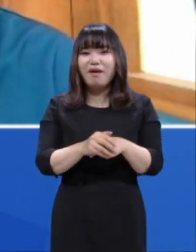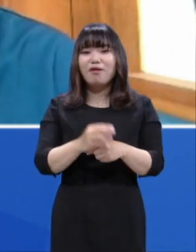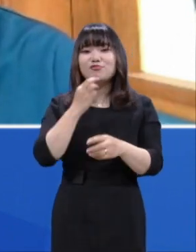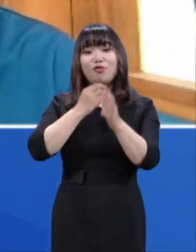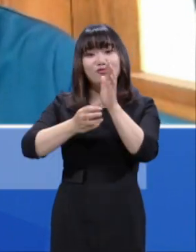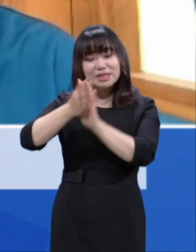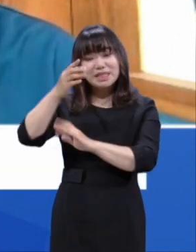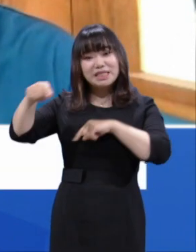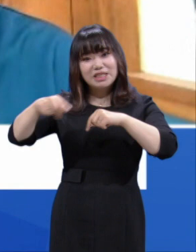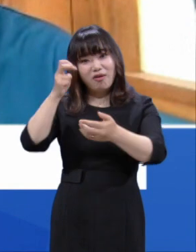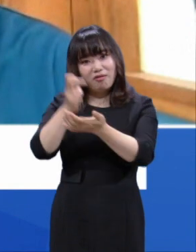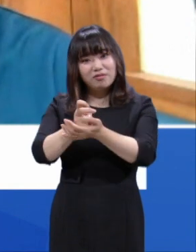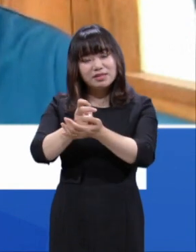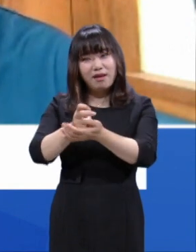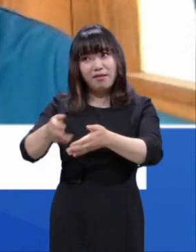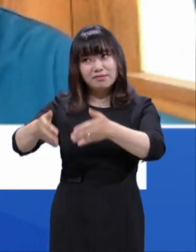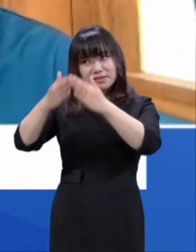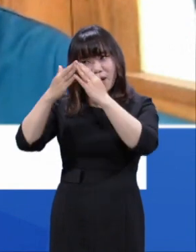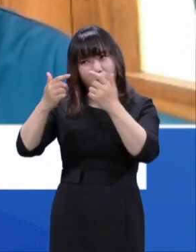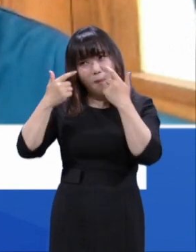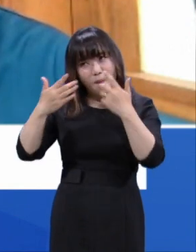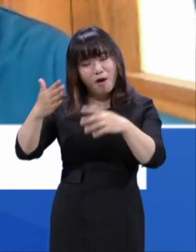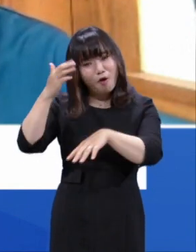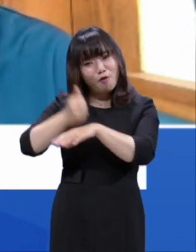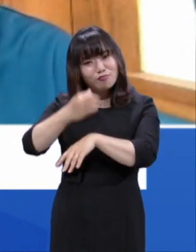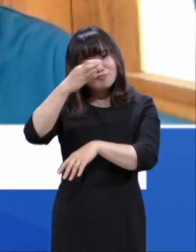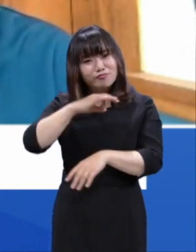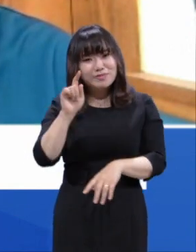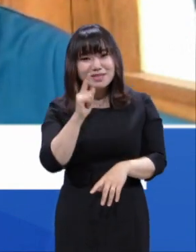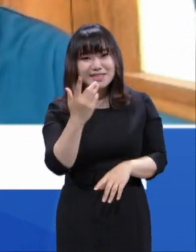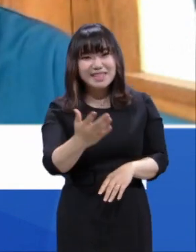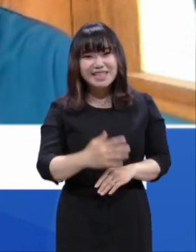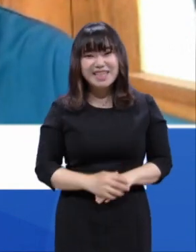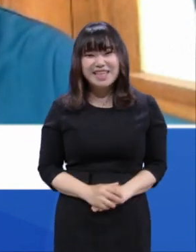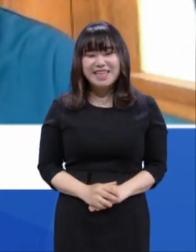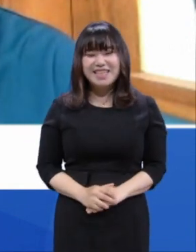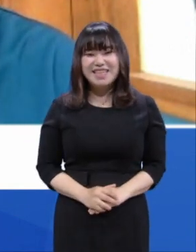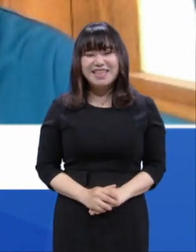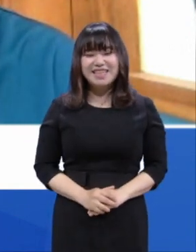서울시의 정책으로 반영된다면 어떤 장점이 있다고 할 수 있을까요?